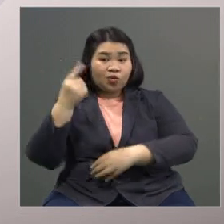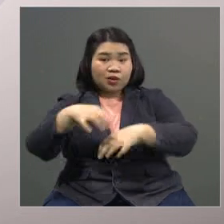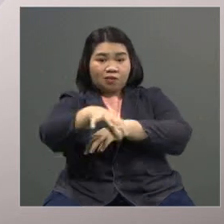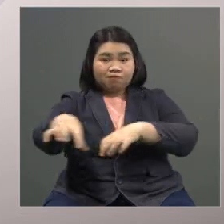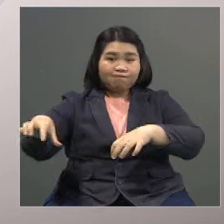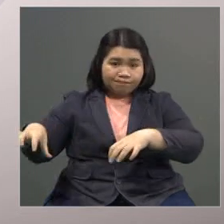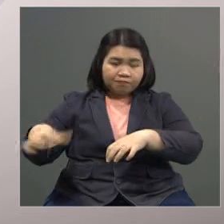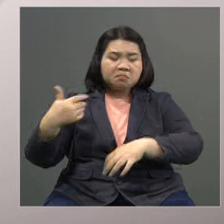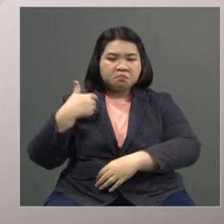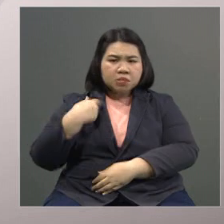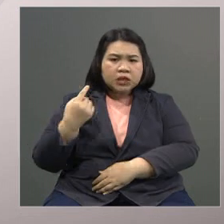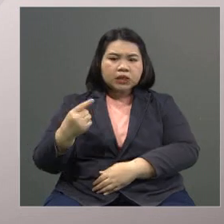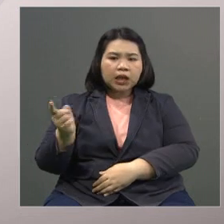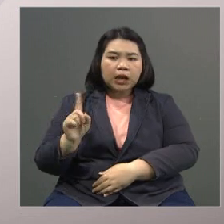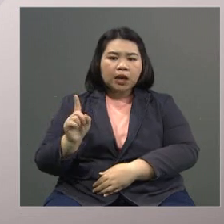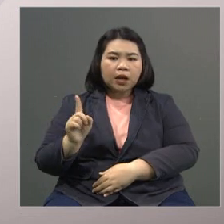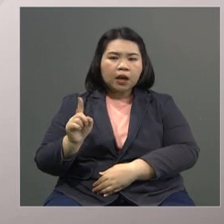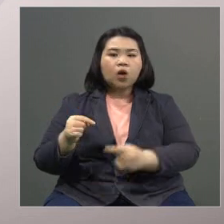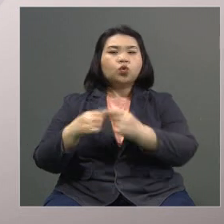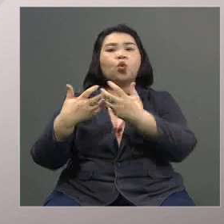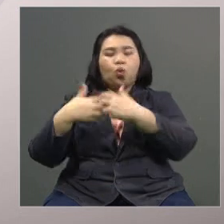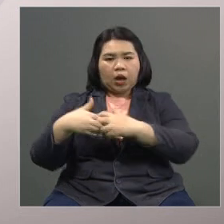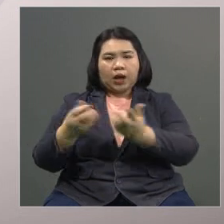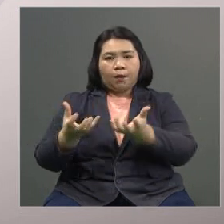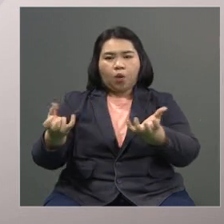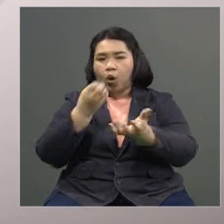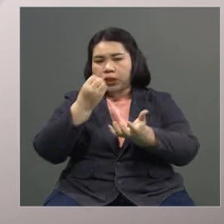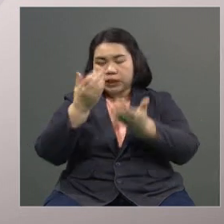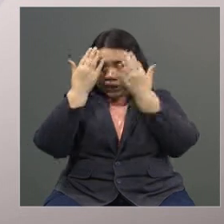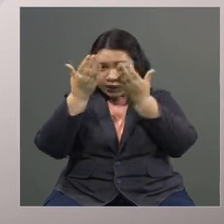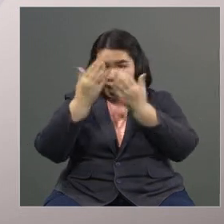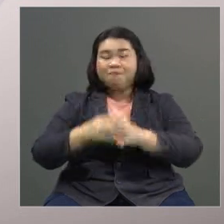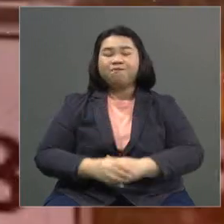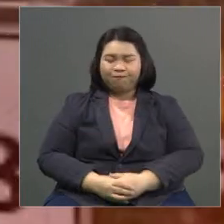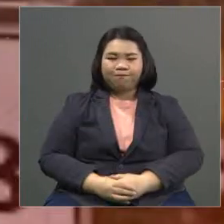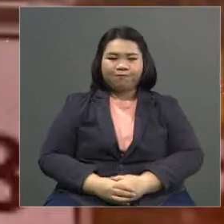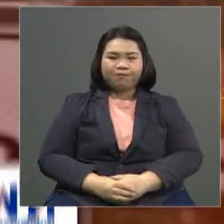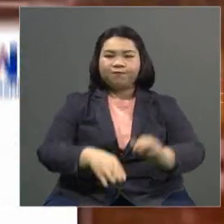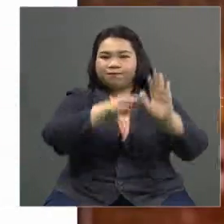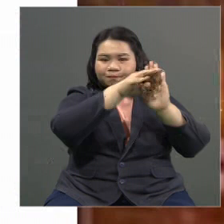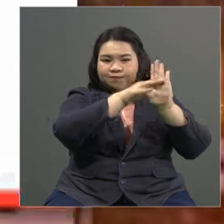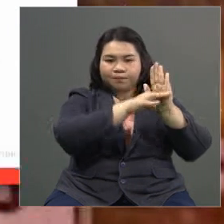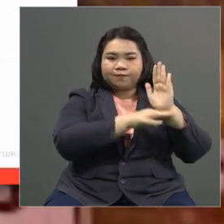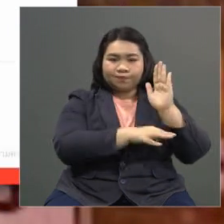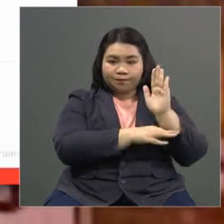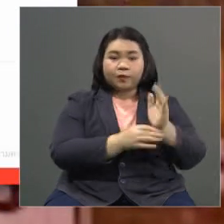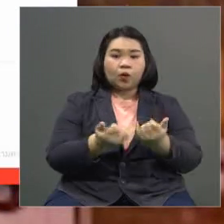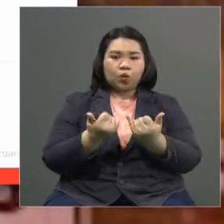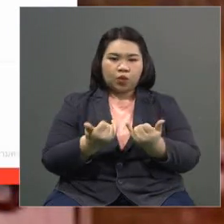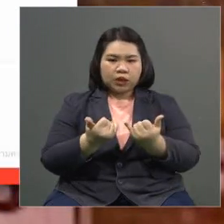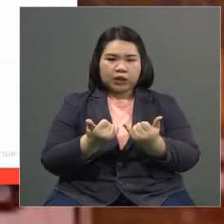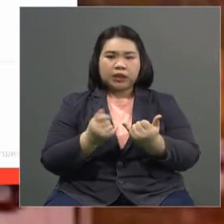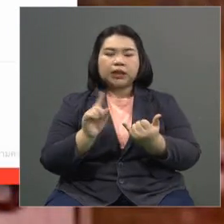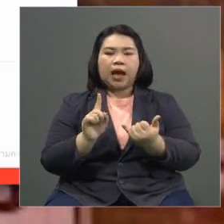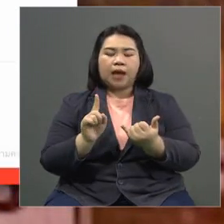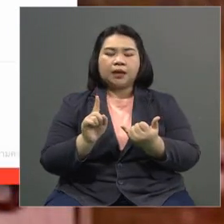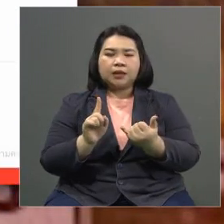และหนึ่งในนั้นที่คุยไปเมื่อสักครู่คือเกี่ยวกับอุตสาหกรรมฮาลันนั่นเองครับไปดูกำหนดการเบื้องต้นกันนะครับวันนี้ครับคณะ